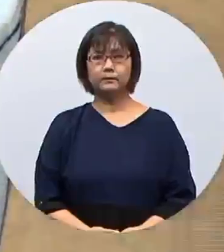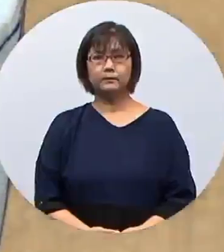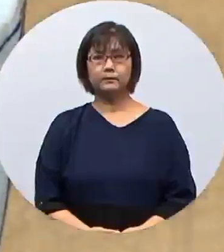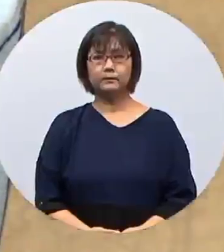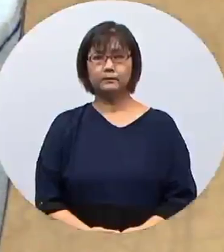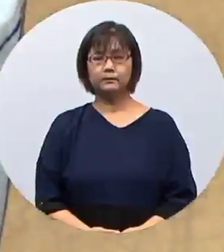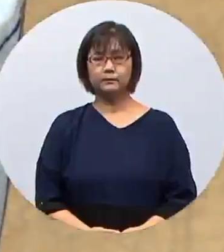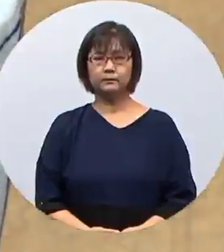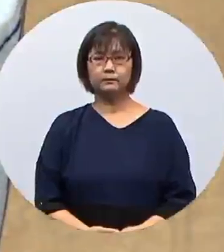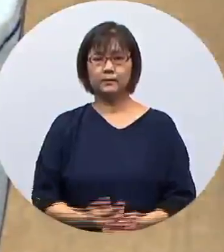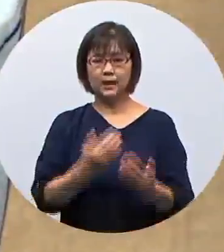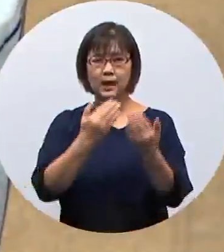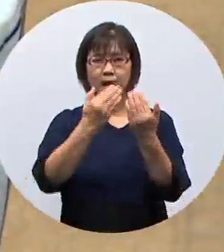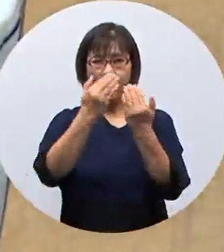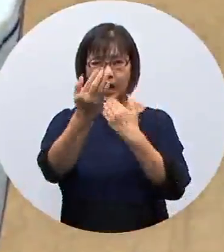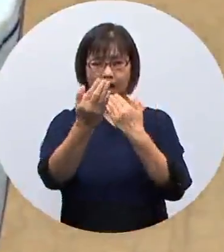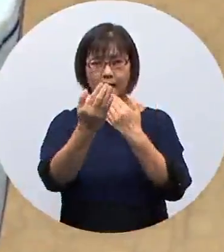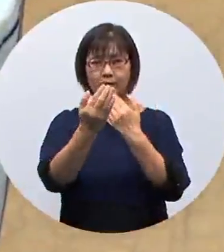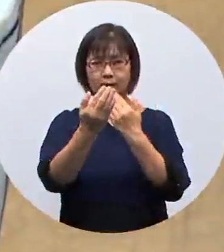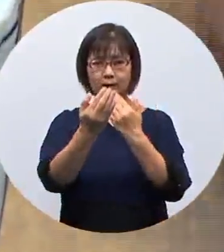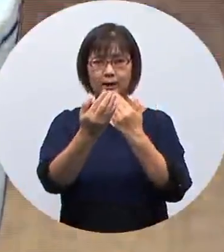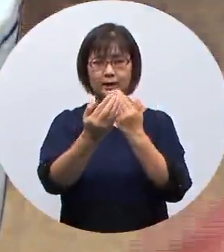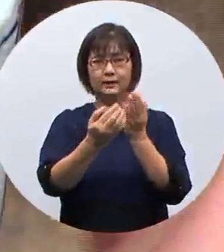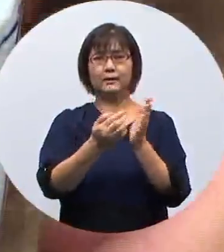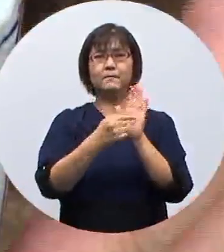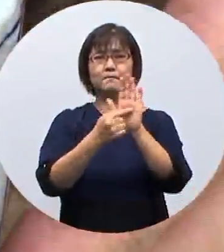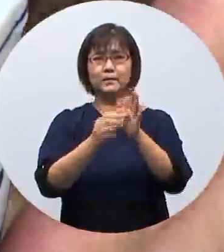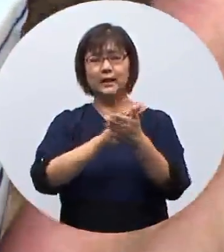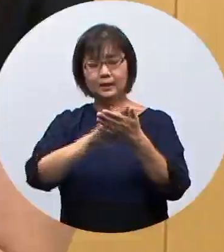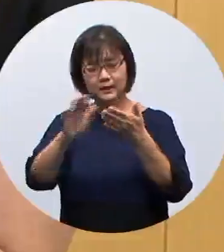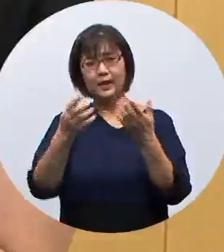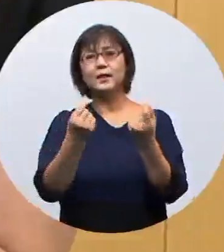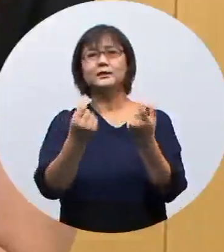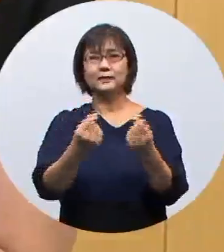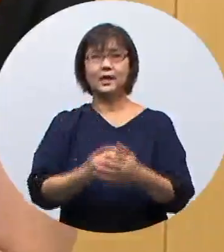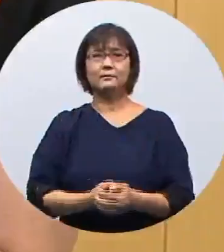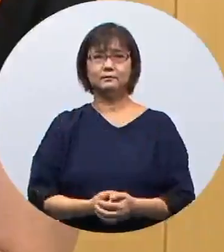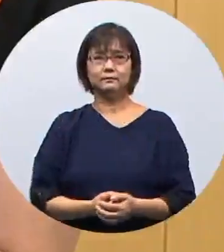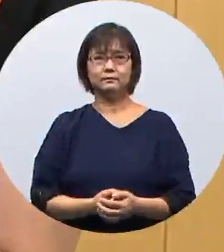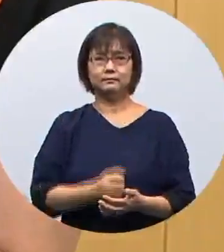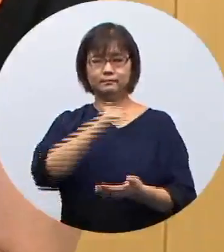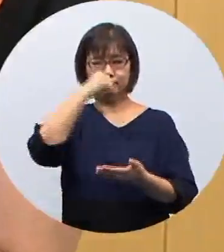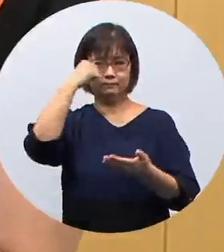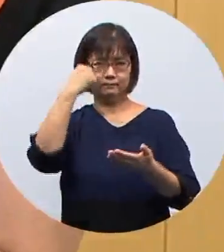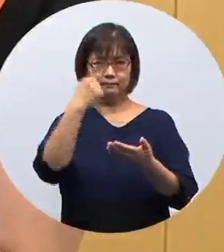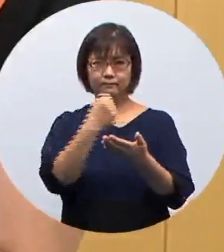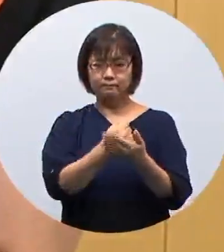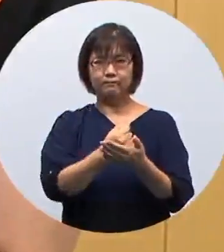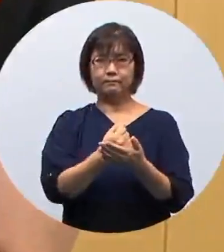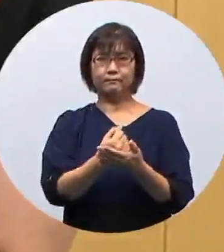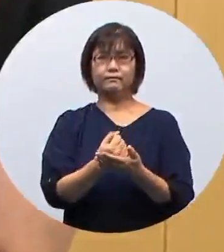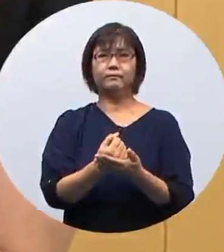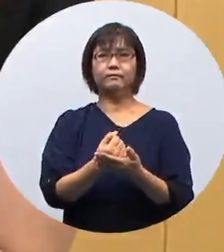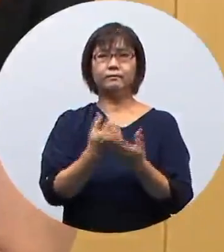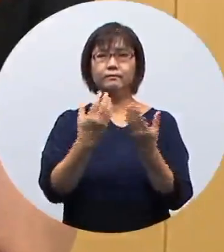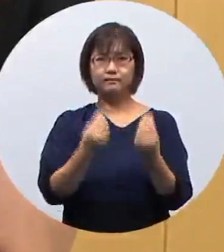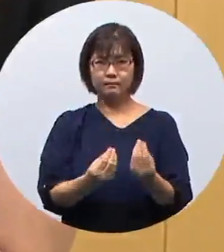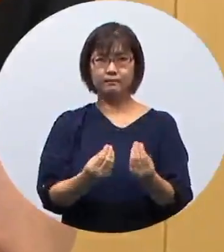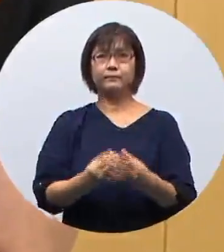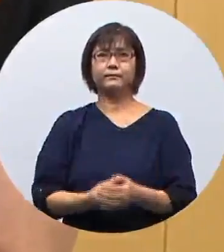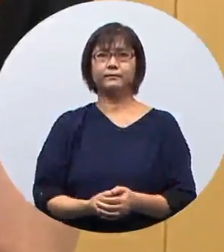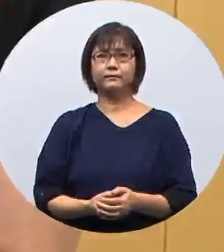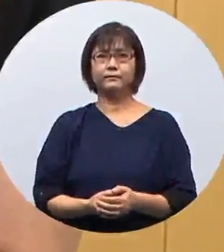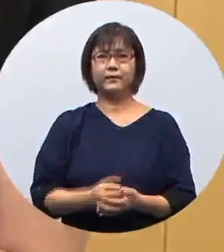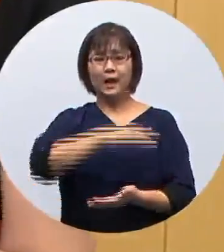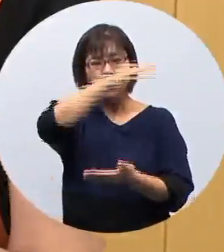はい、鮮やかで綺麗ですね、仕上がりが。 これでオクラあんのとろとろ茶碗蒸しの完成です。 た